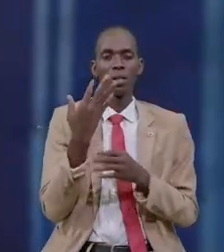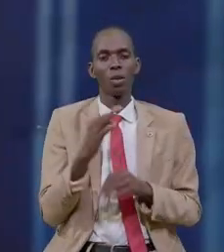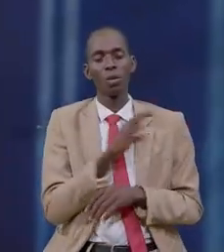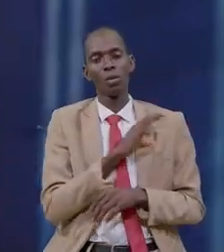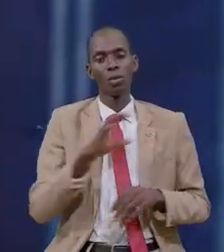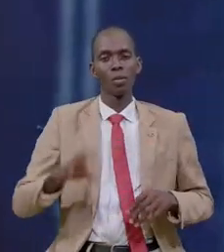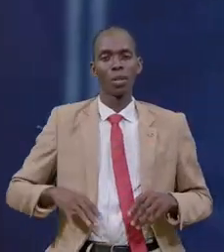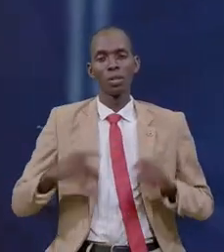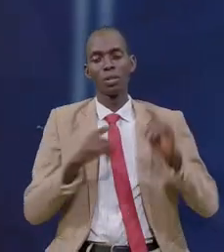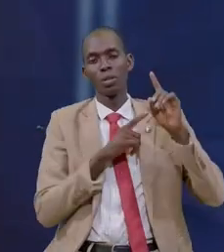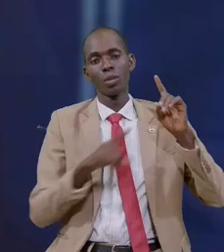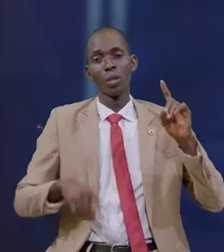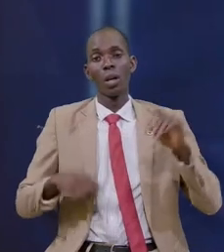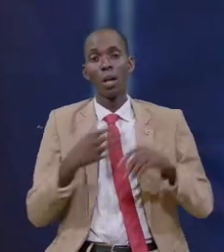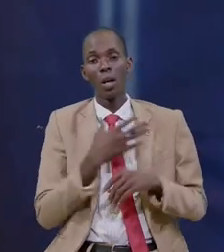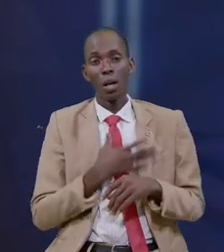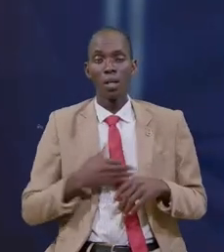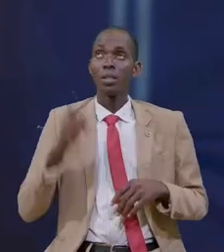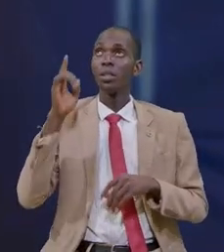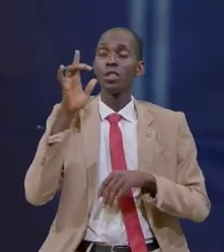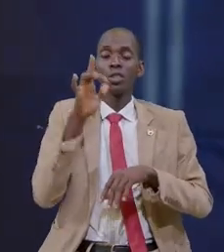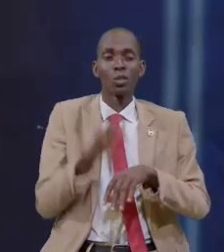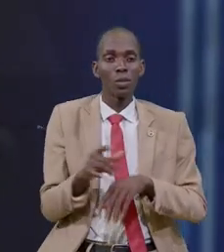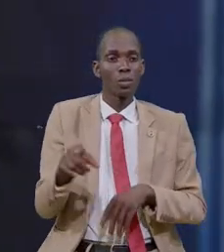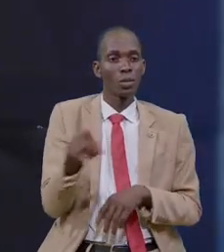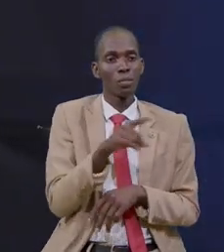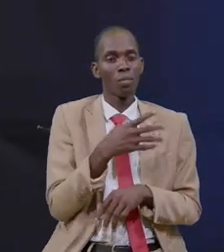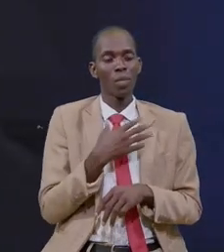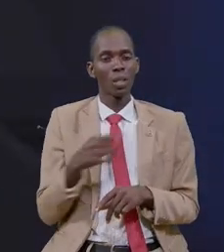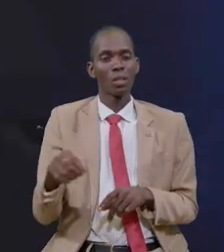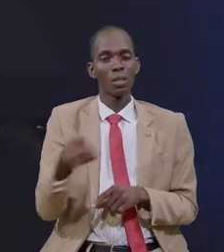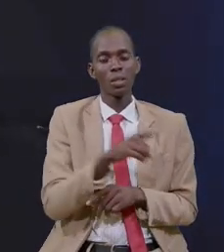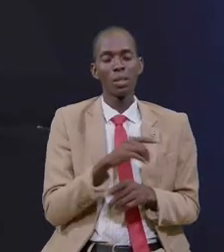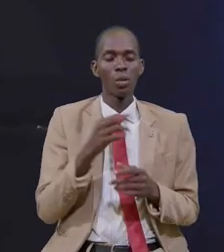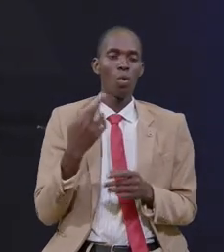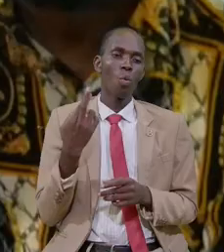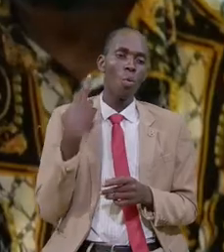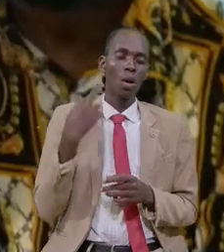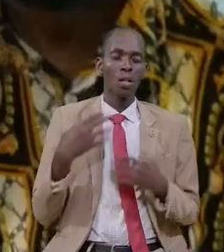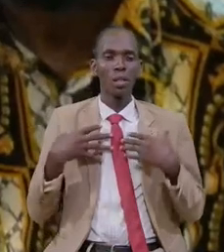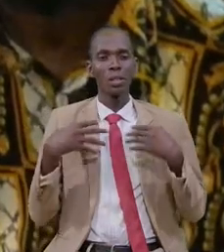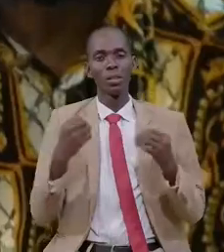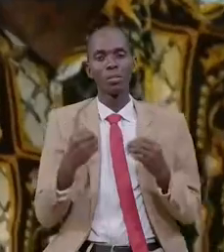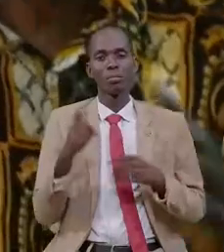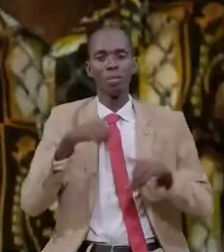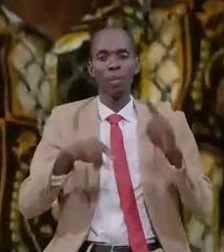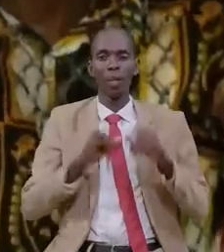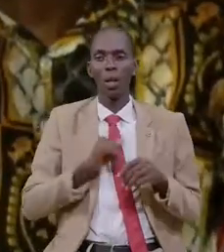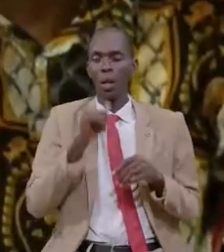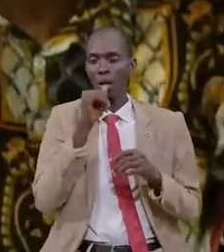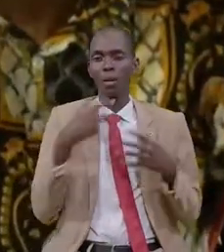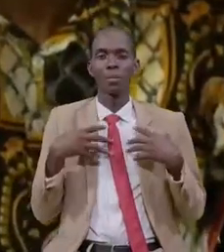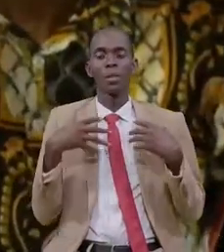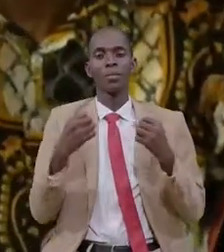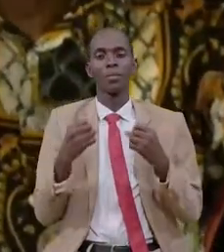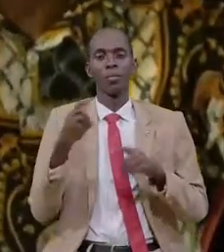Il leur imposa la main et ils furent guéris. Je suis guéri.